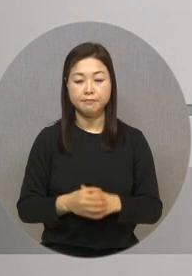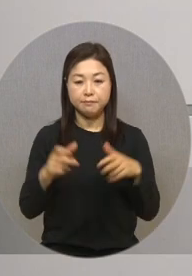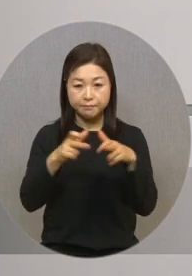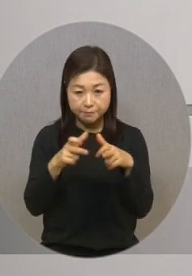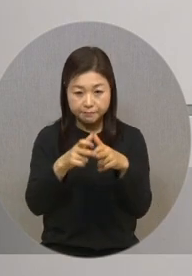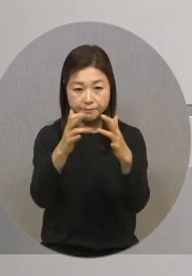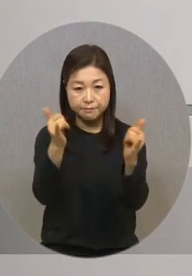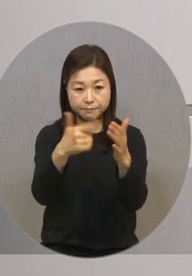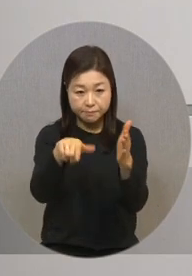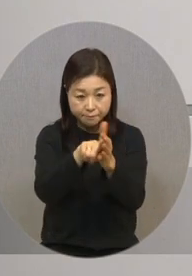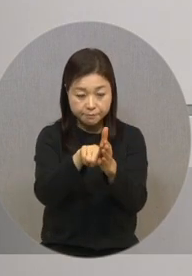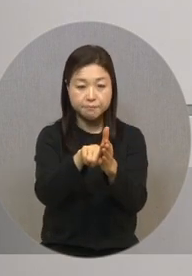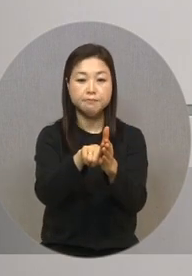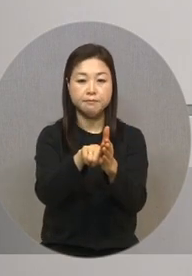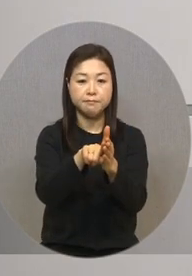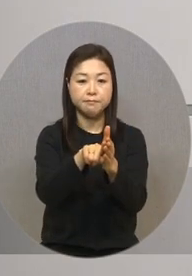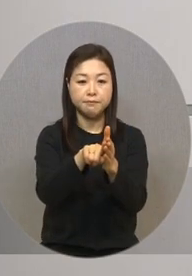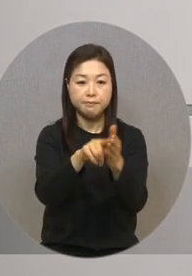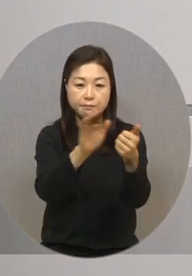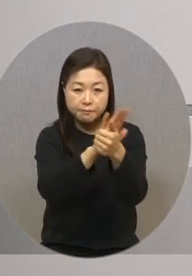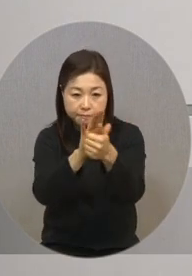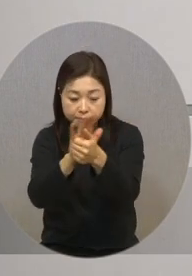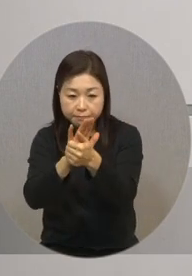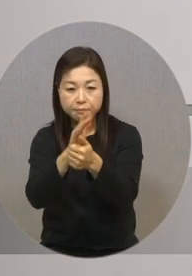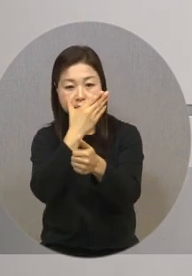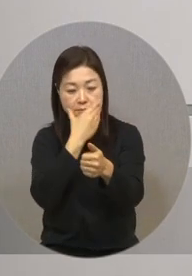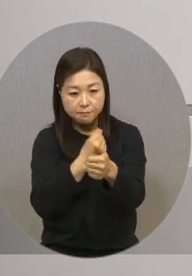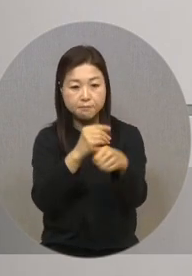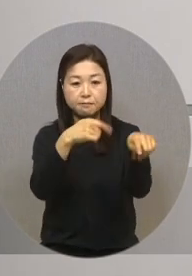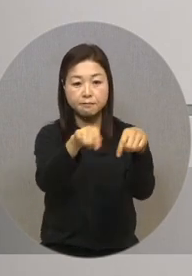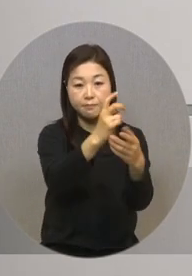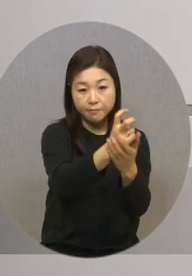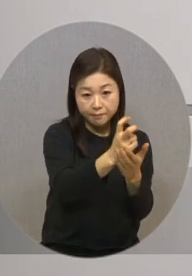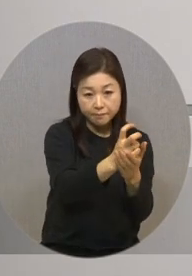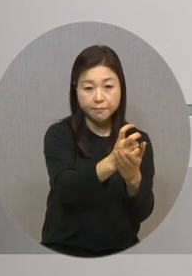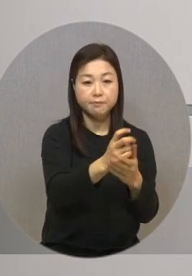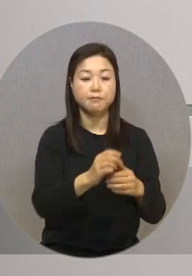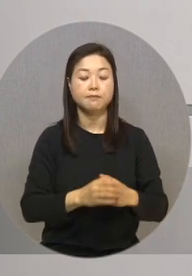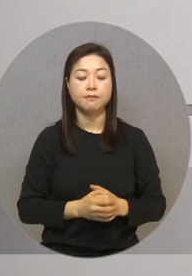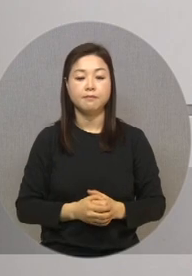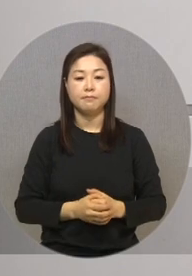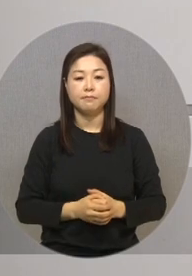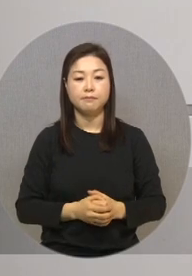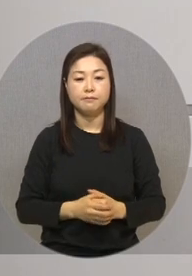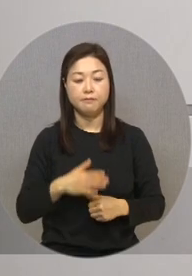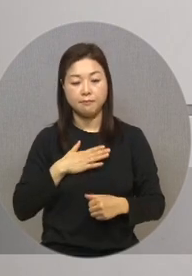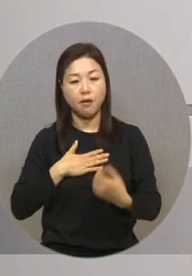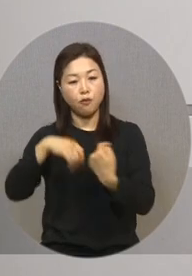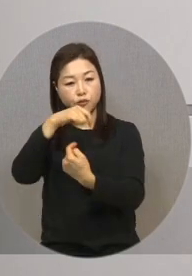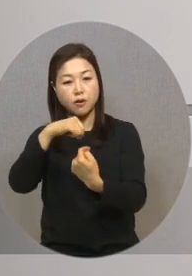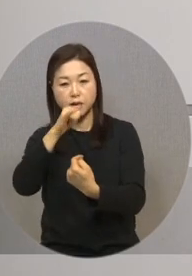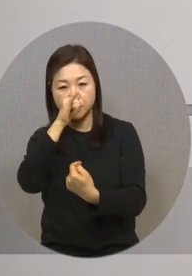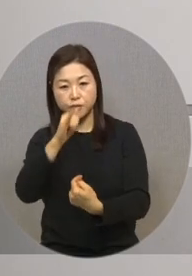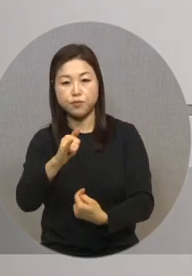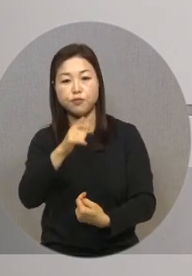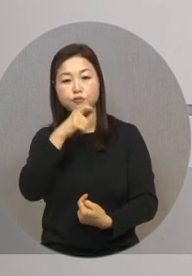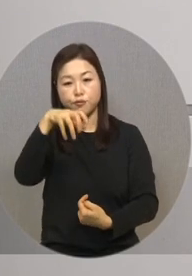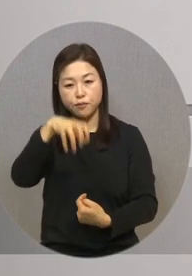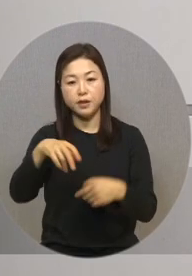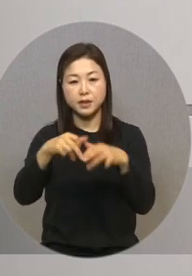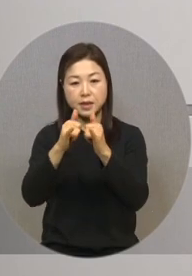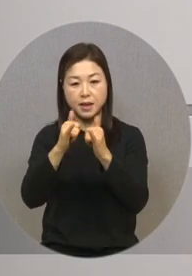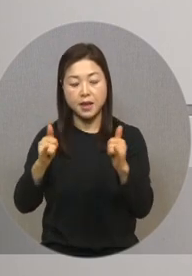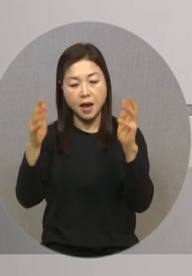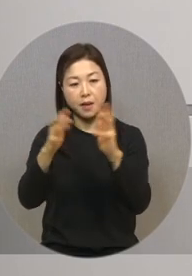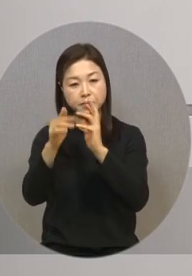그 돌보는 복지정책 그리고 또 저희가 운영하고 있는 수원시 장애인 합창단